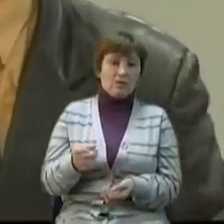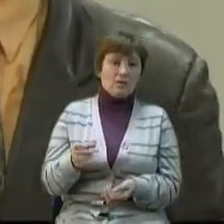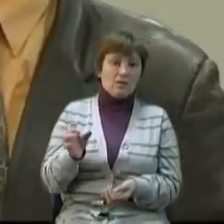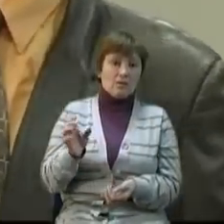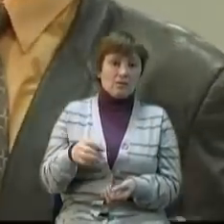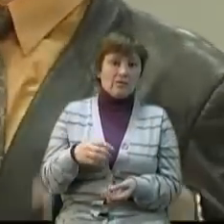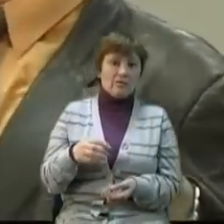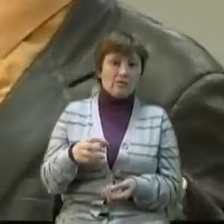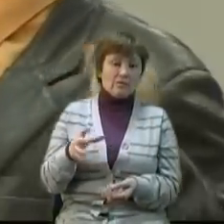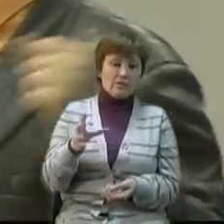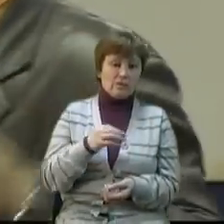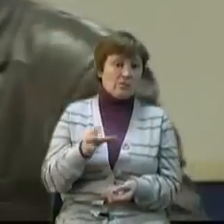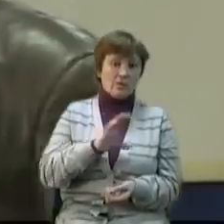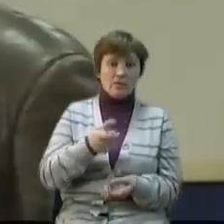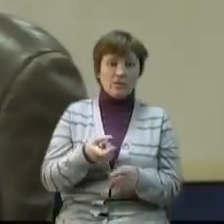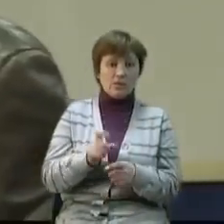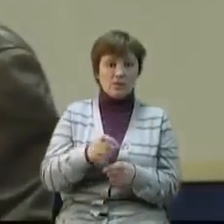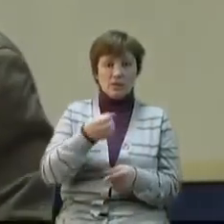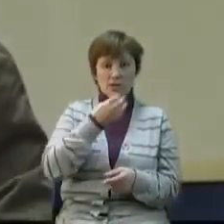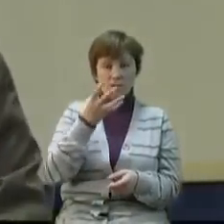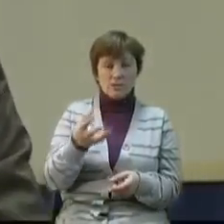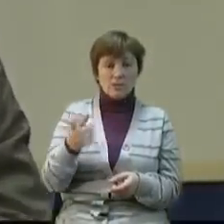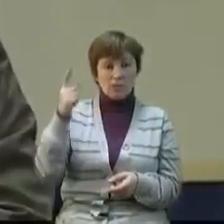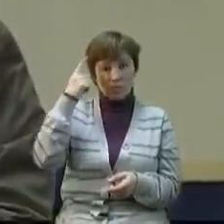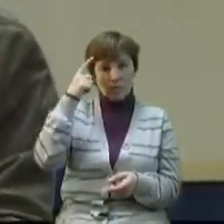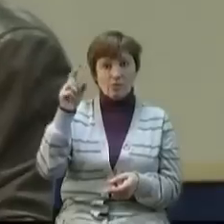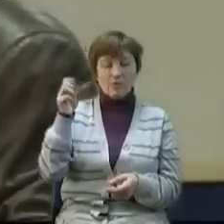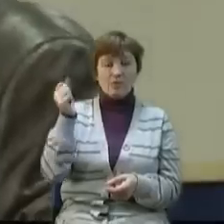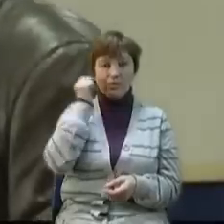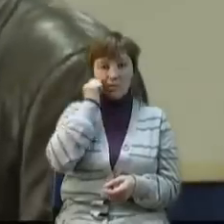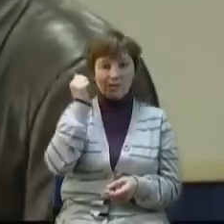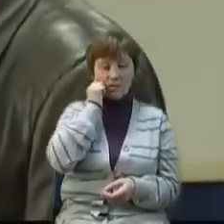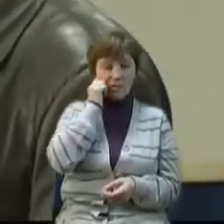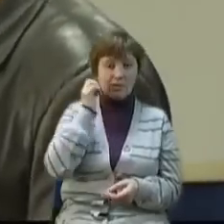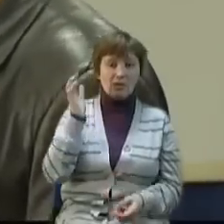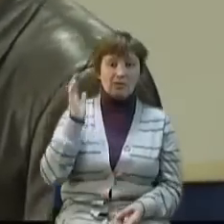все закручивалось, сначала думал в Москве, что я буду,